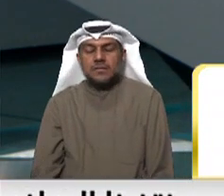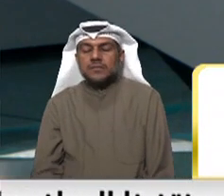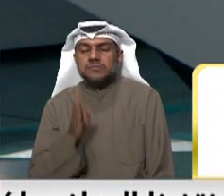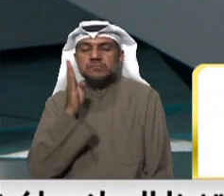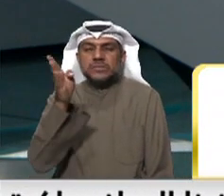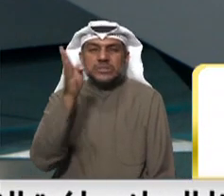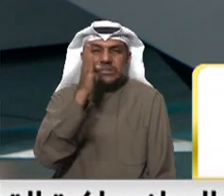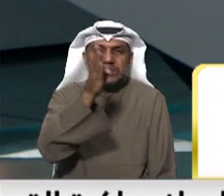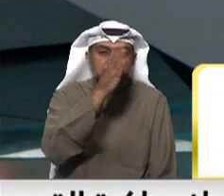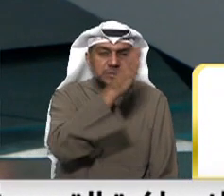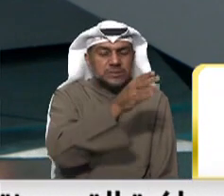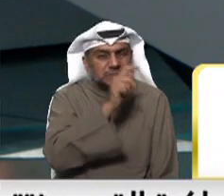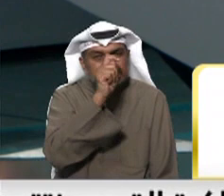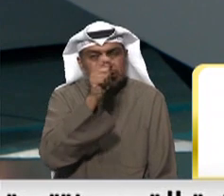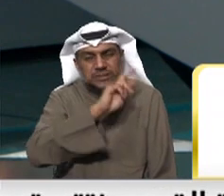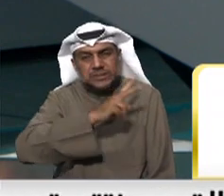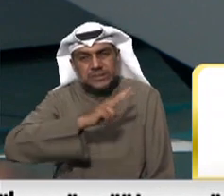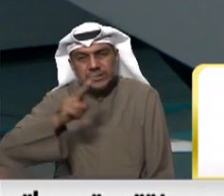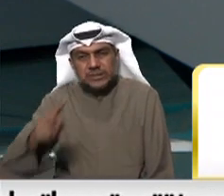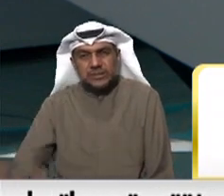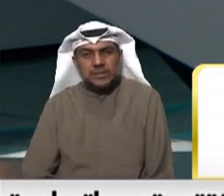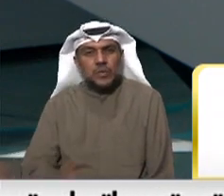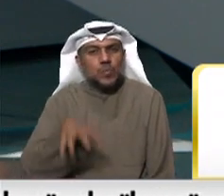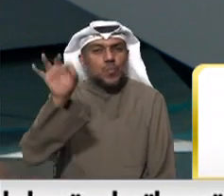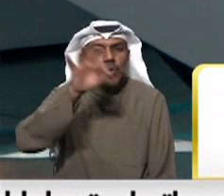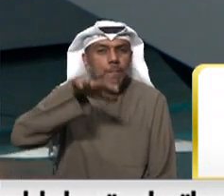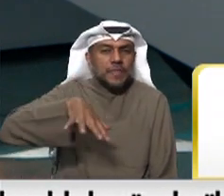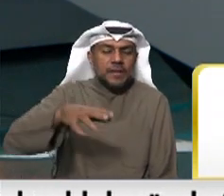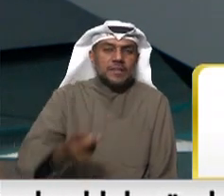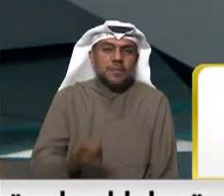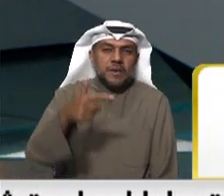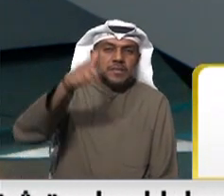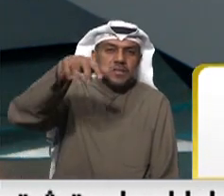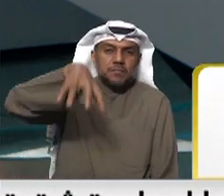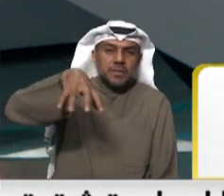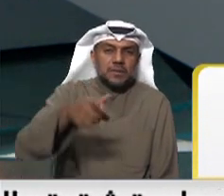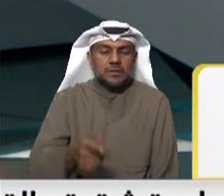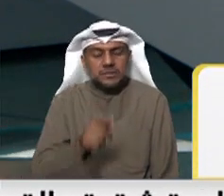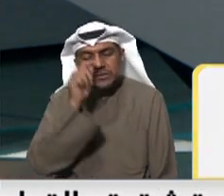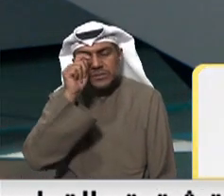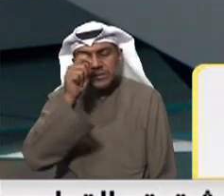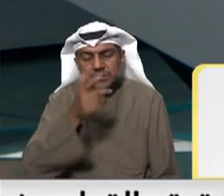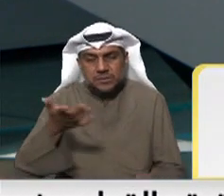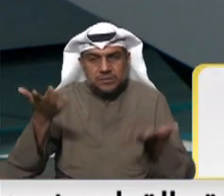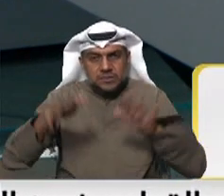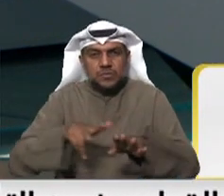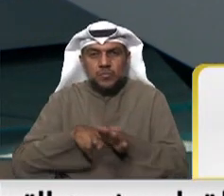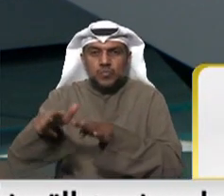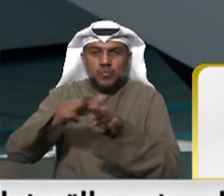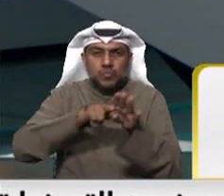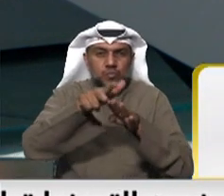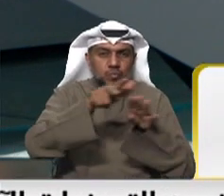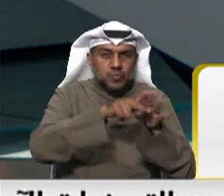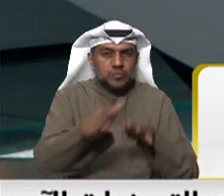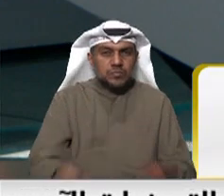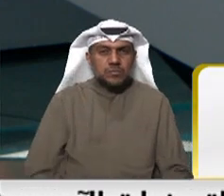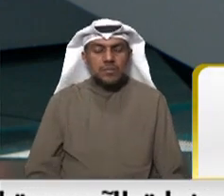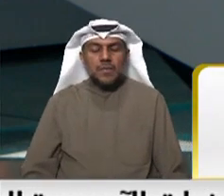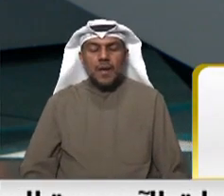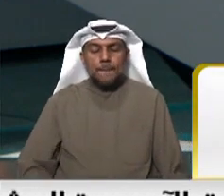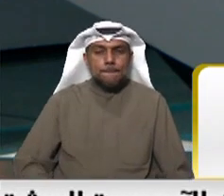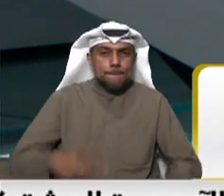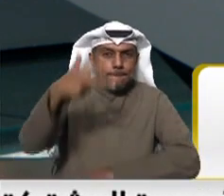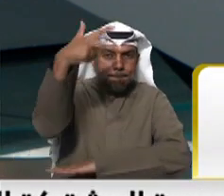والبلدات الفلسطينية في الضفة الغربية المحتلة. يأتي ذلك فيما اقتحم عشرات المستوطنين باحات المسجد